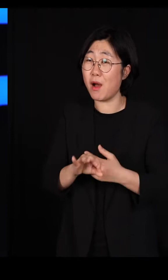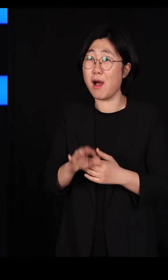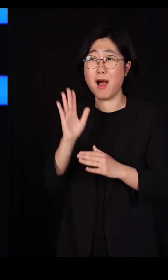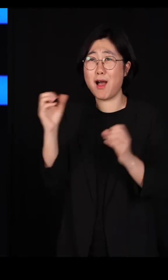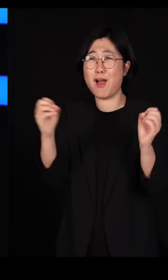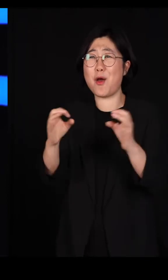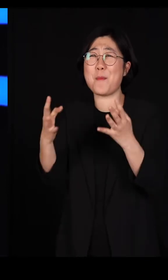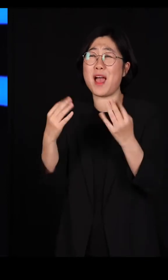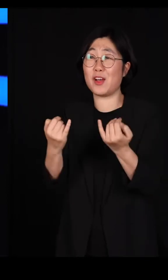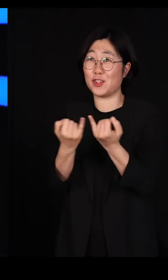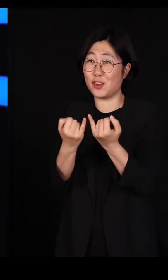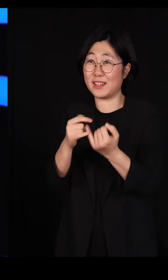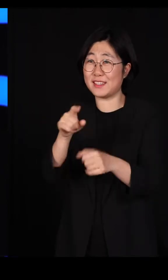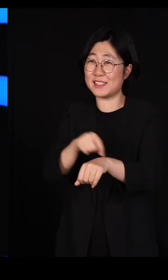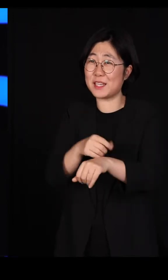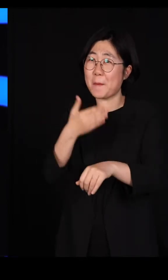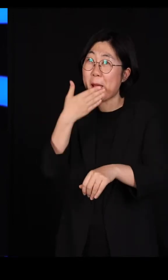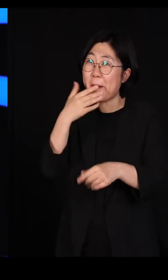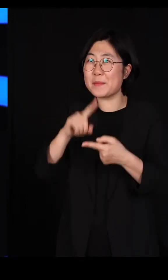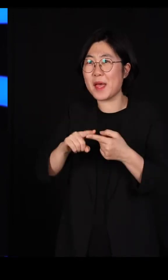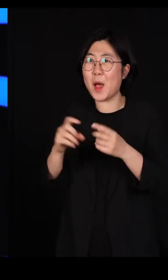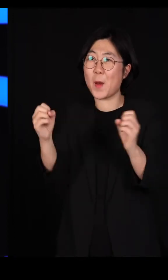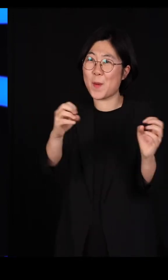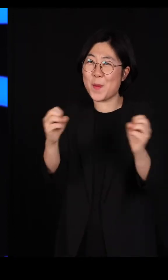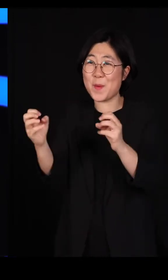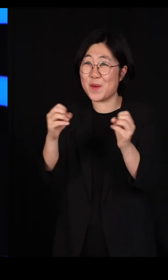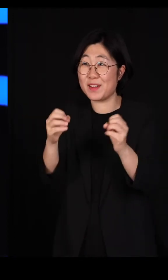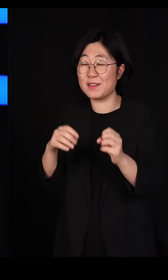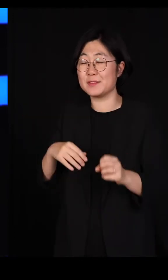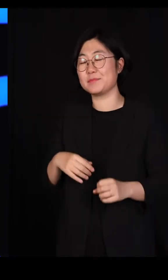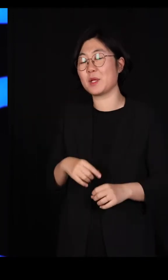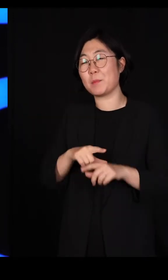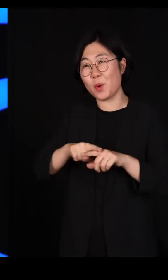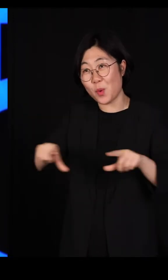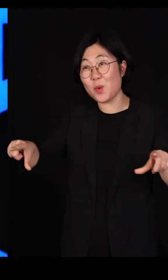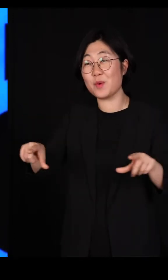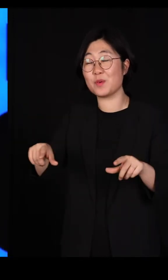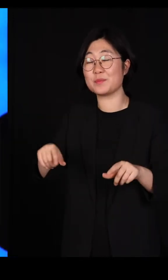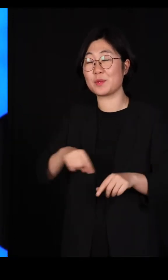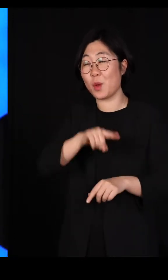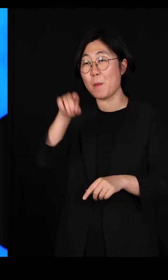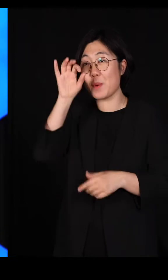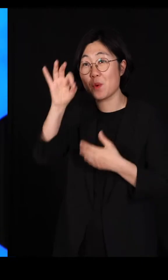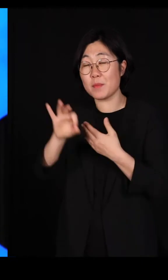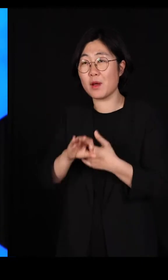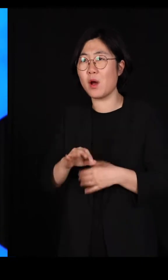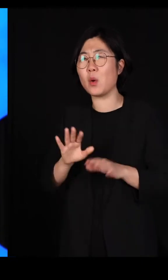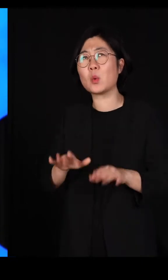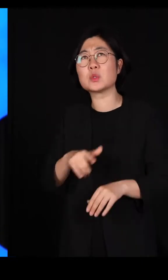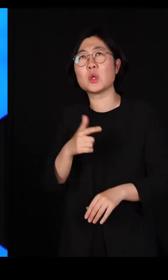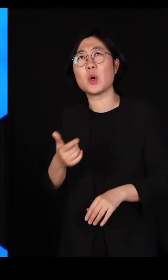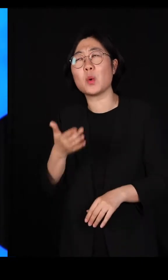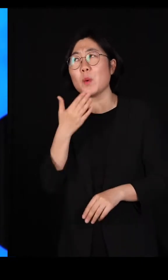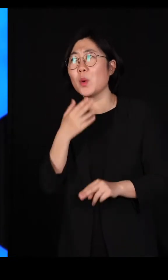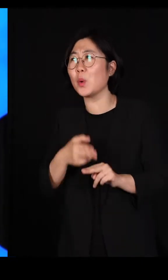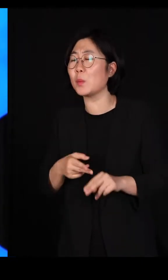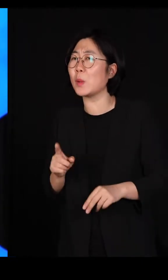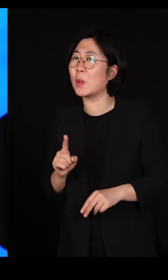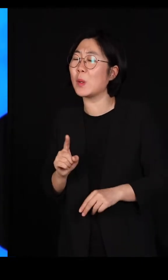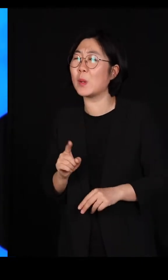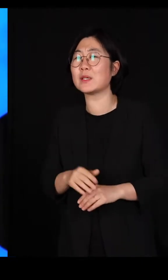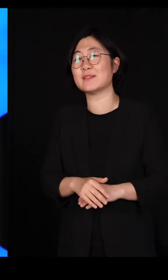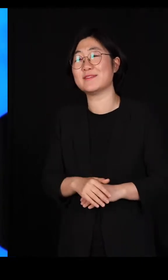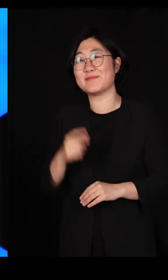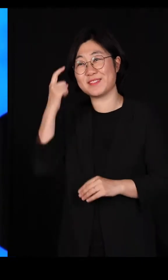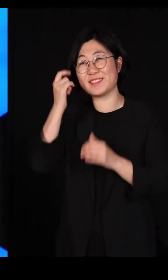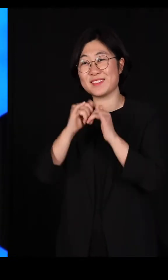많아요. 여자분들이 굉장히 할 이야기가 많고, 우리가 일상에서 '오늘 저녁에 나